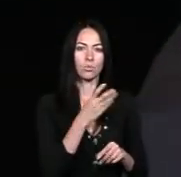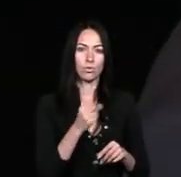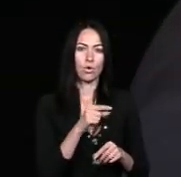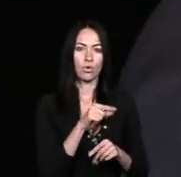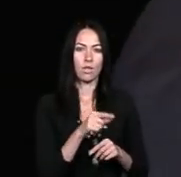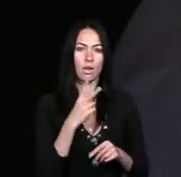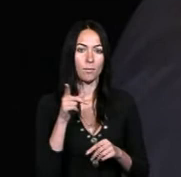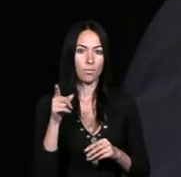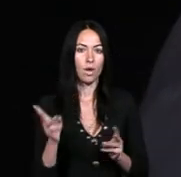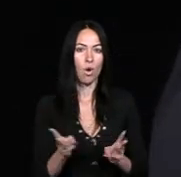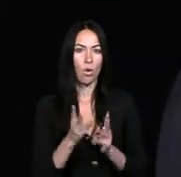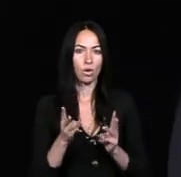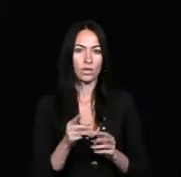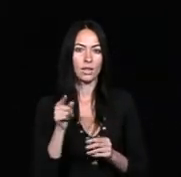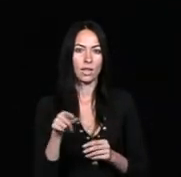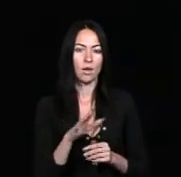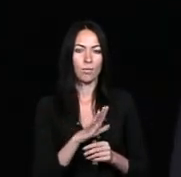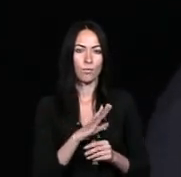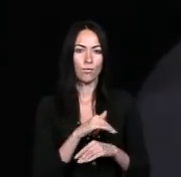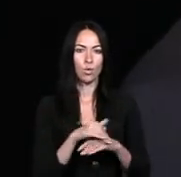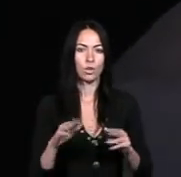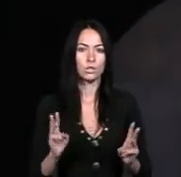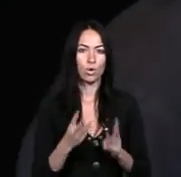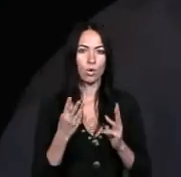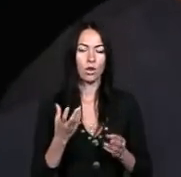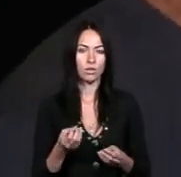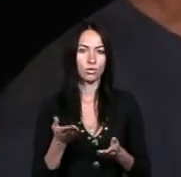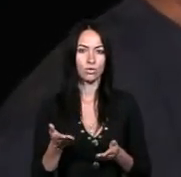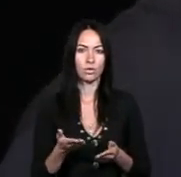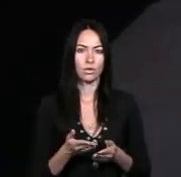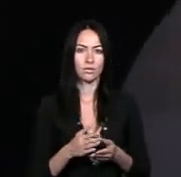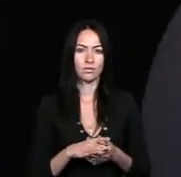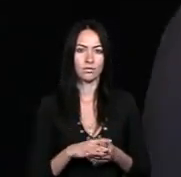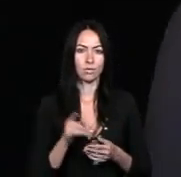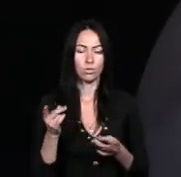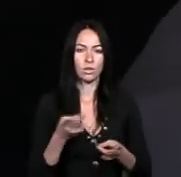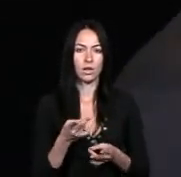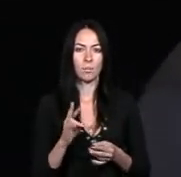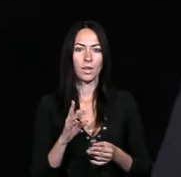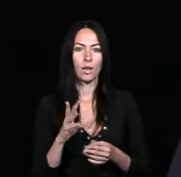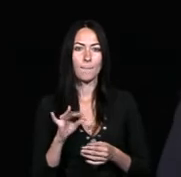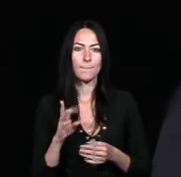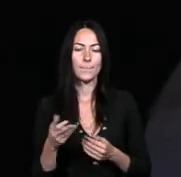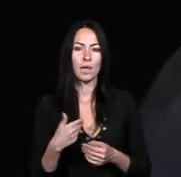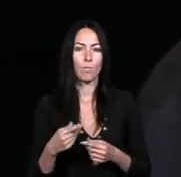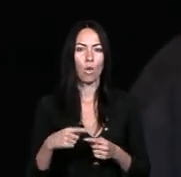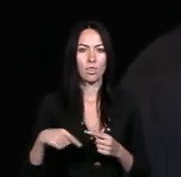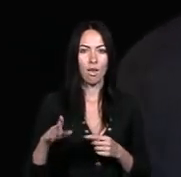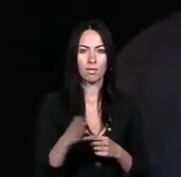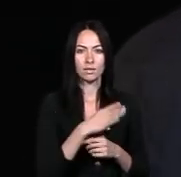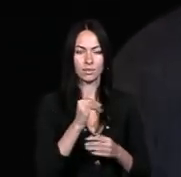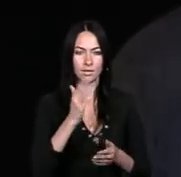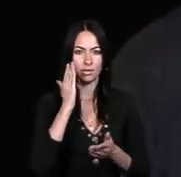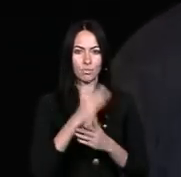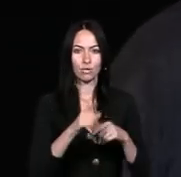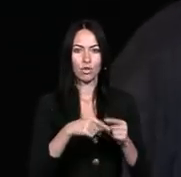он горить, там вулиця горять і ще. І воно ж так ось мимо нас це пройшло і пішло зразу через пуття і